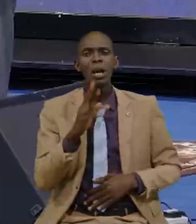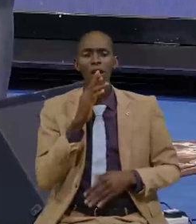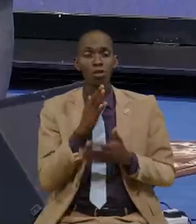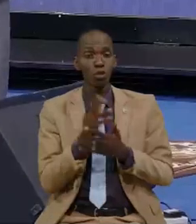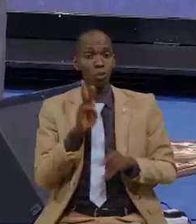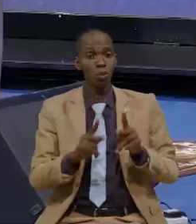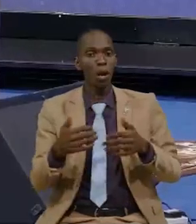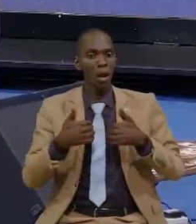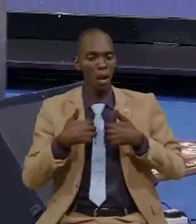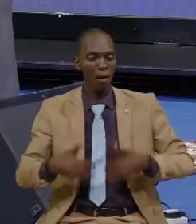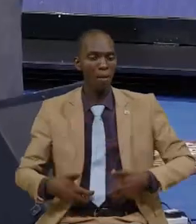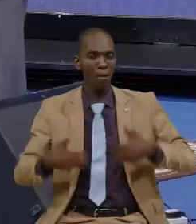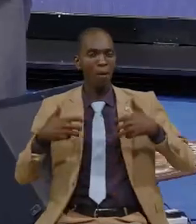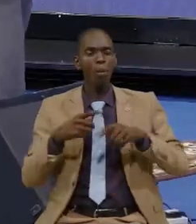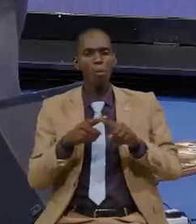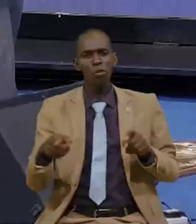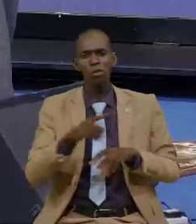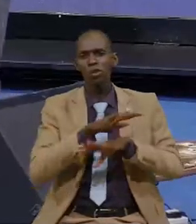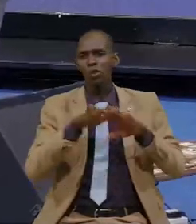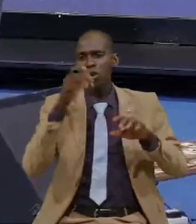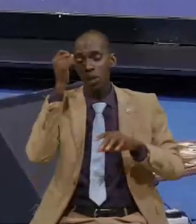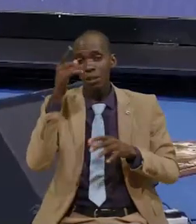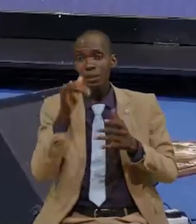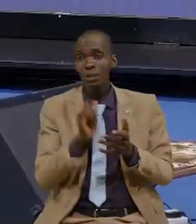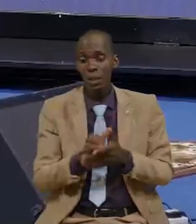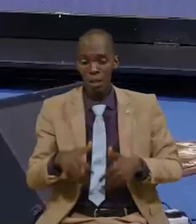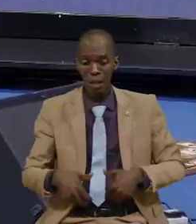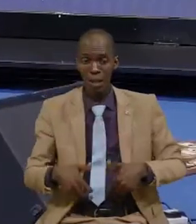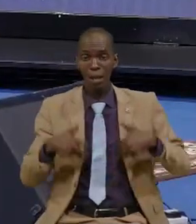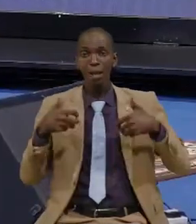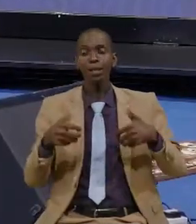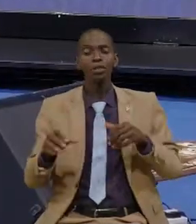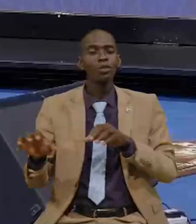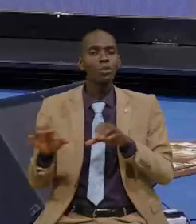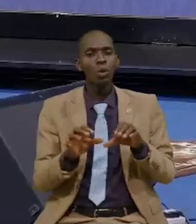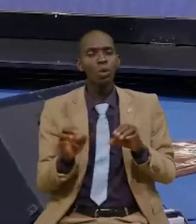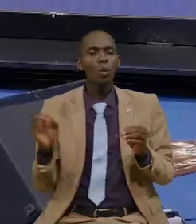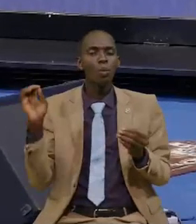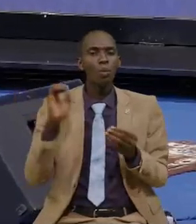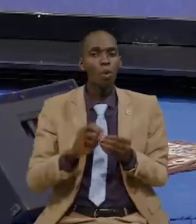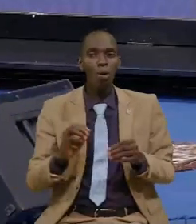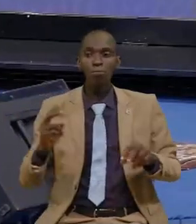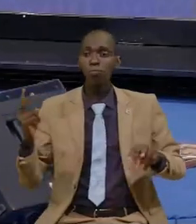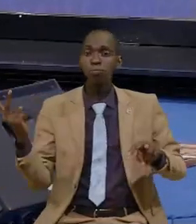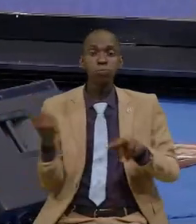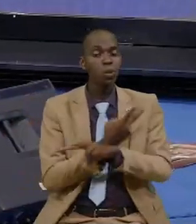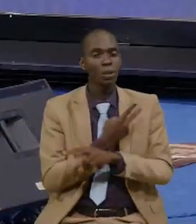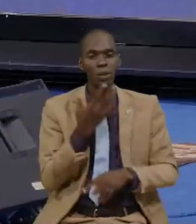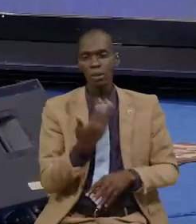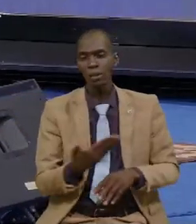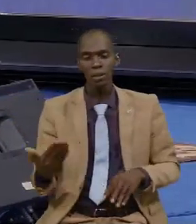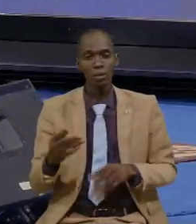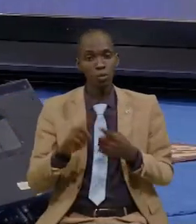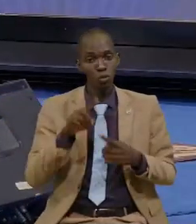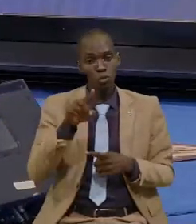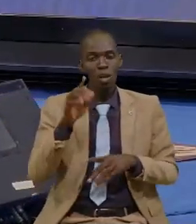gens, ils ont la colère, ils ne comprennent pas que la colère fait plus de